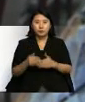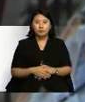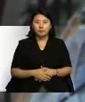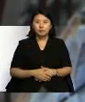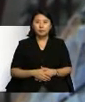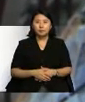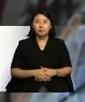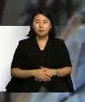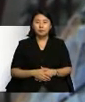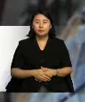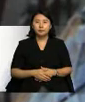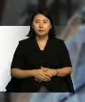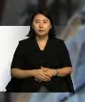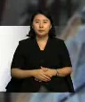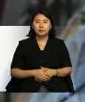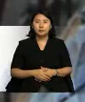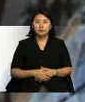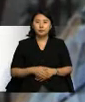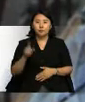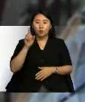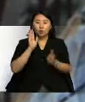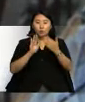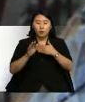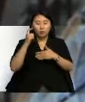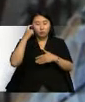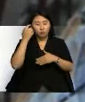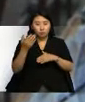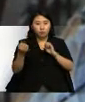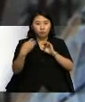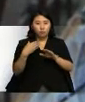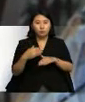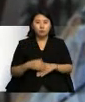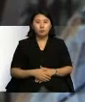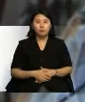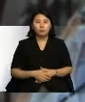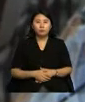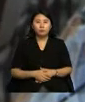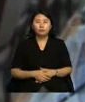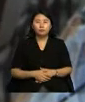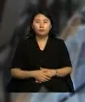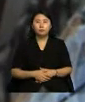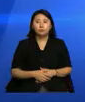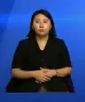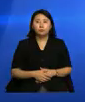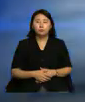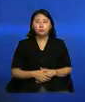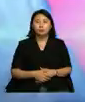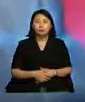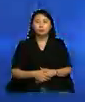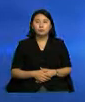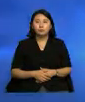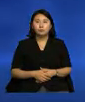있습니다. 양주시의회 정덕영 의장에게 후반기 의정 방향을 들어봤습니다. 이상범 기자입니다.